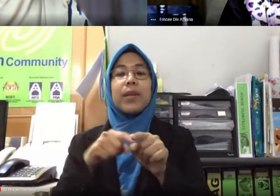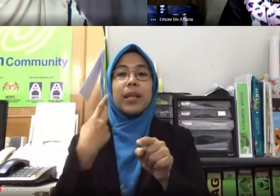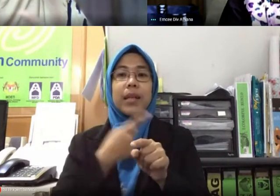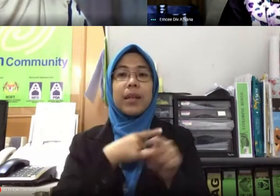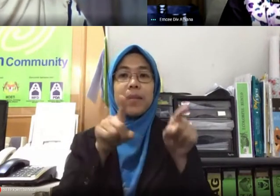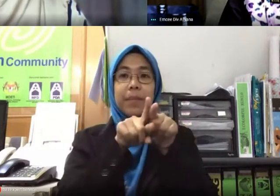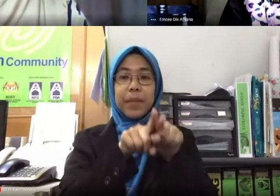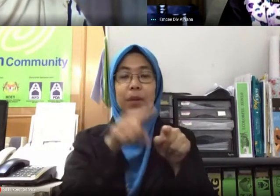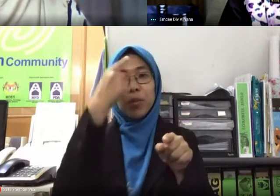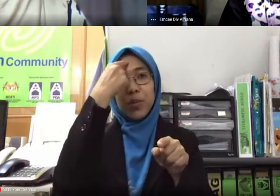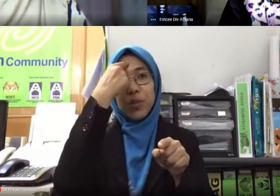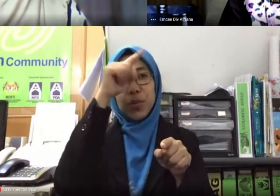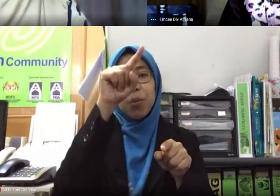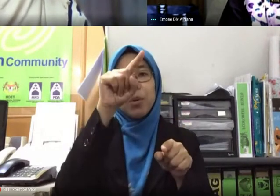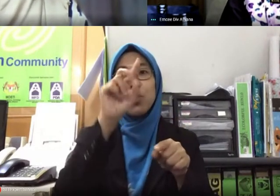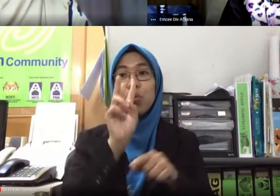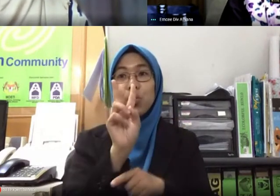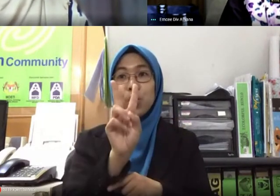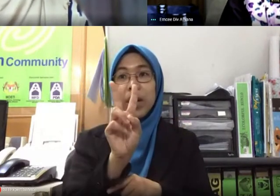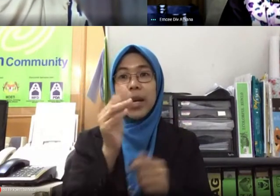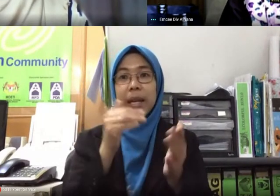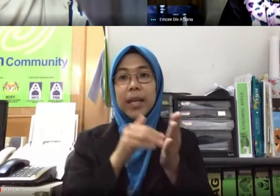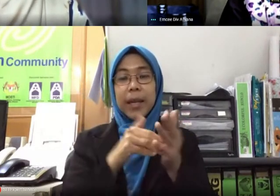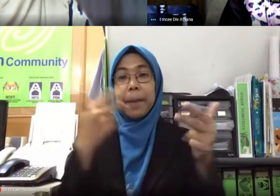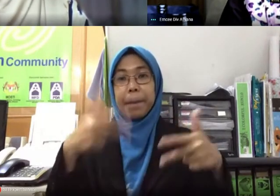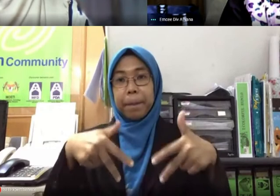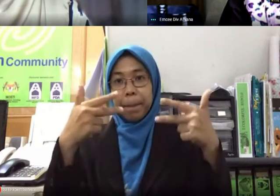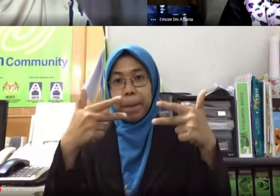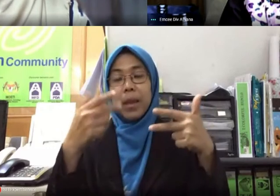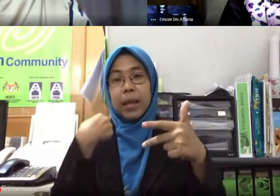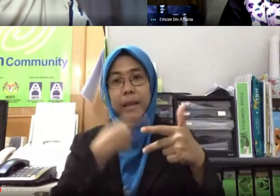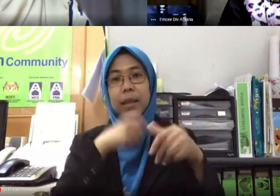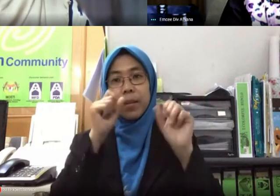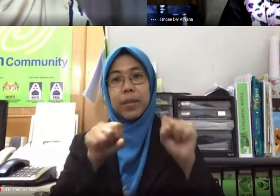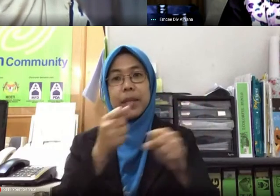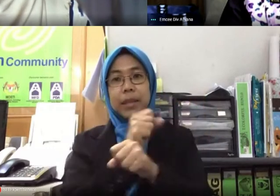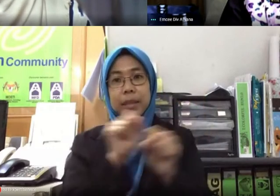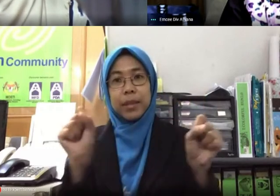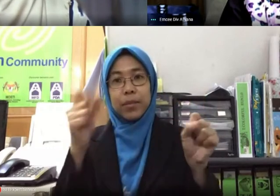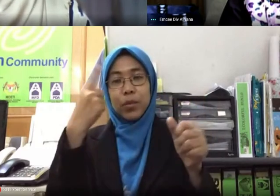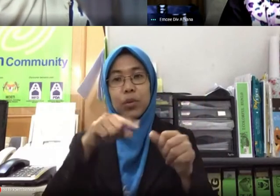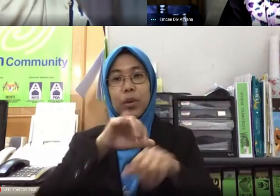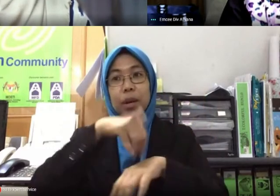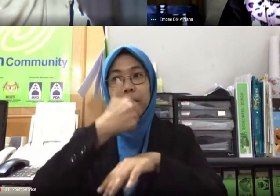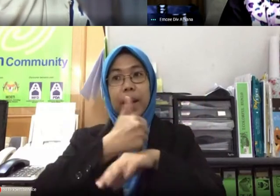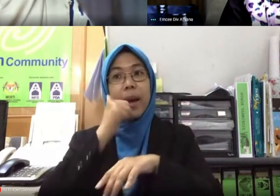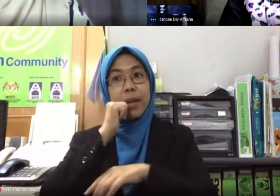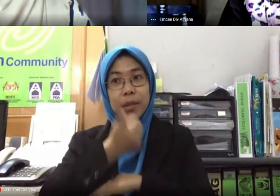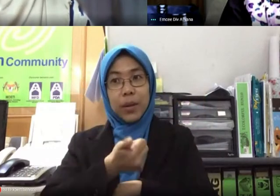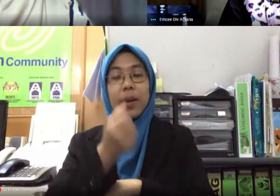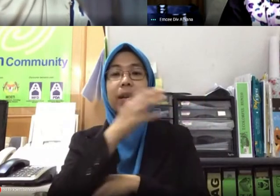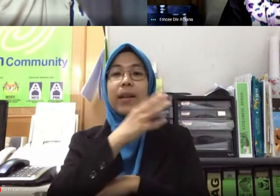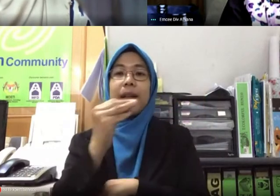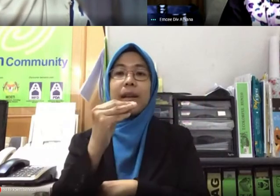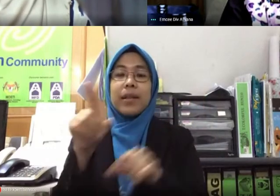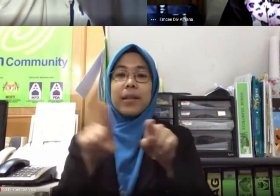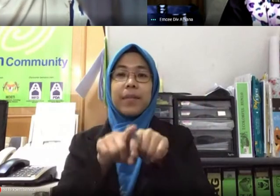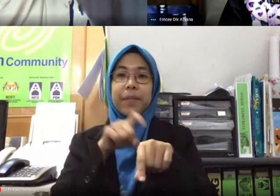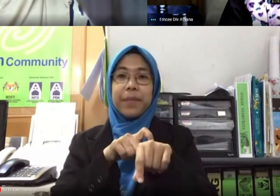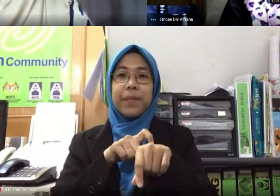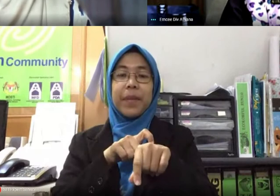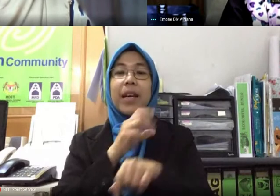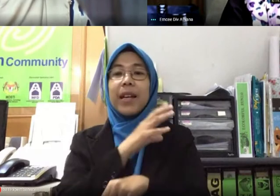bagi merealisasikan dua webinar kita. Anda boleh set reminder untuk temu janji kita esok dan pada masa yang akan